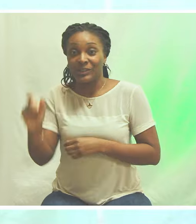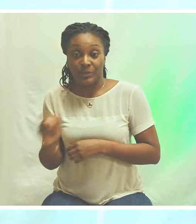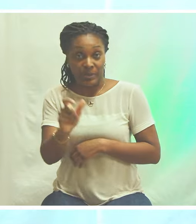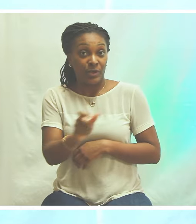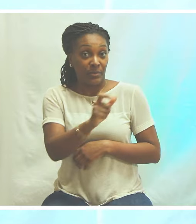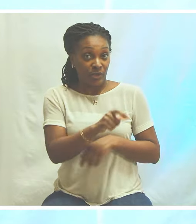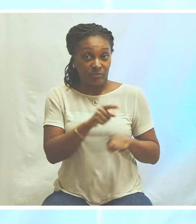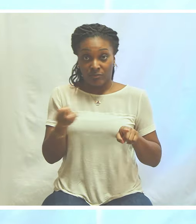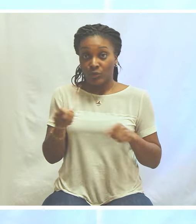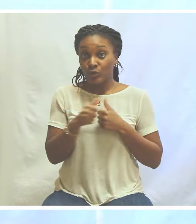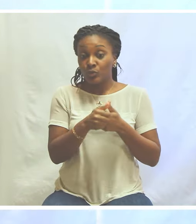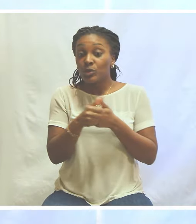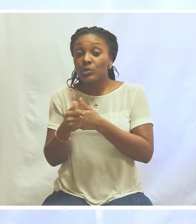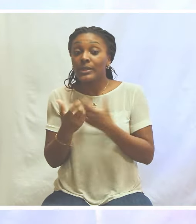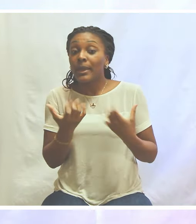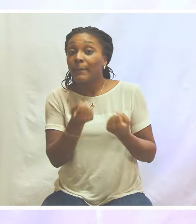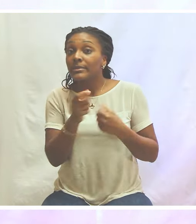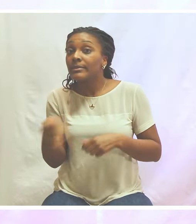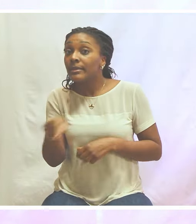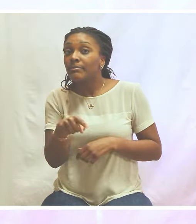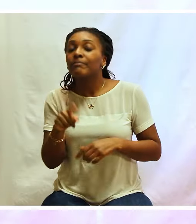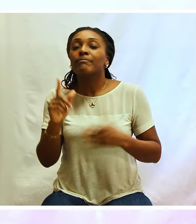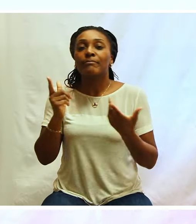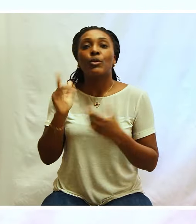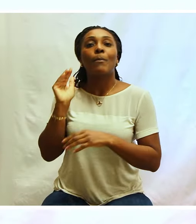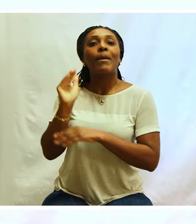sa capacité, et il partit.